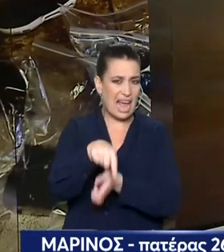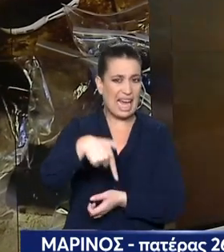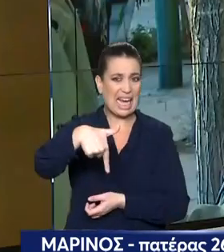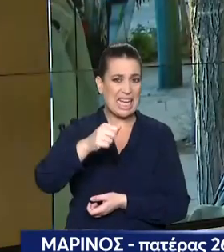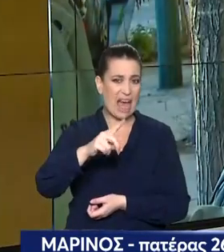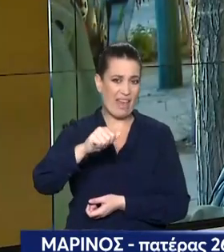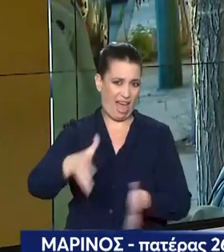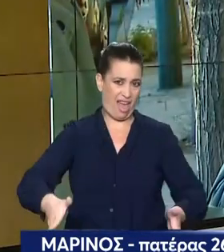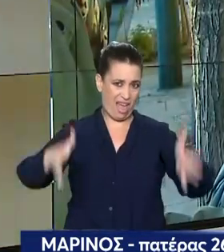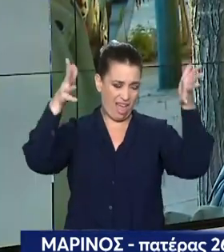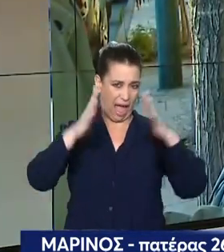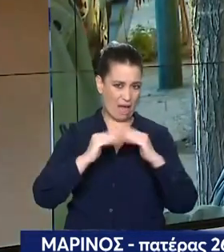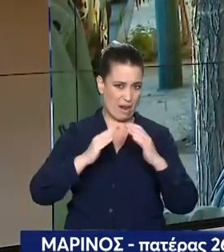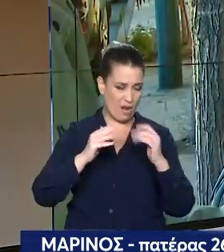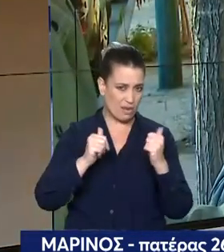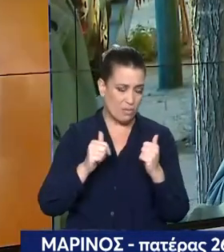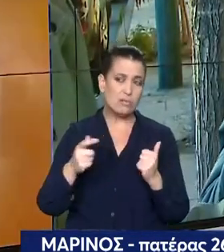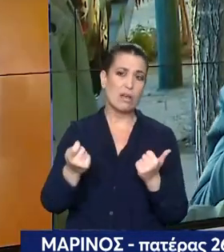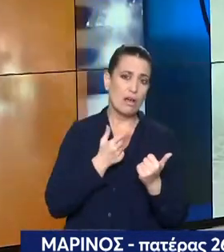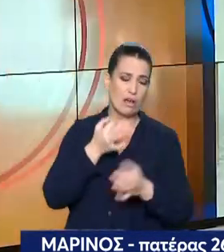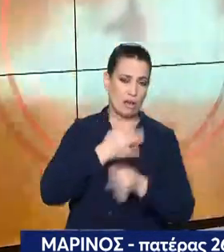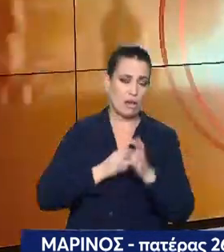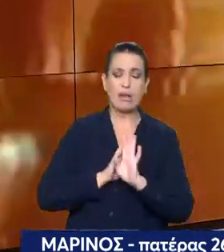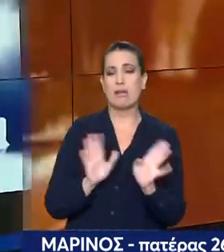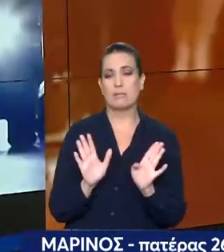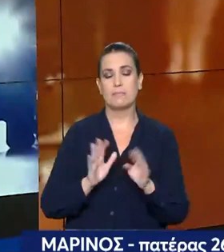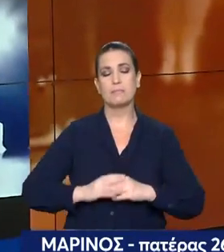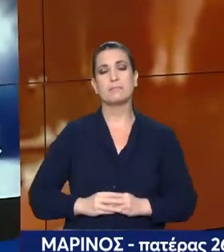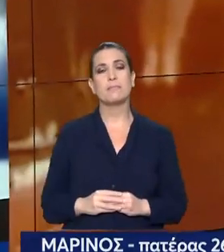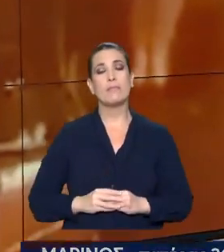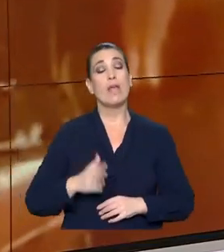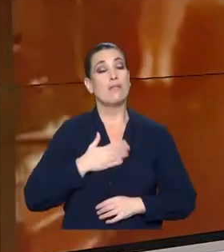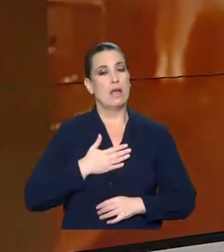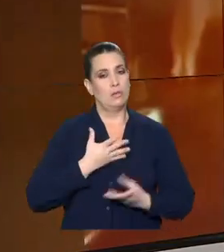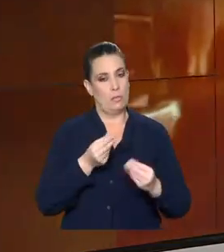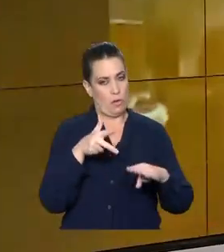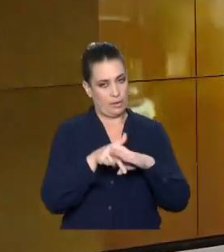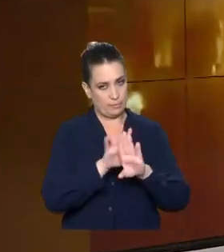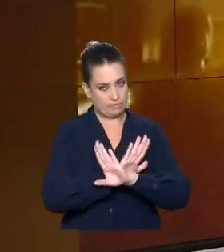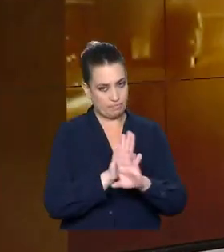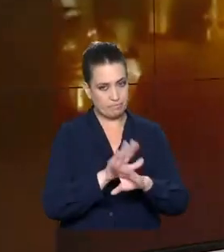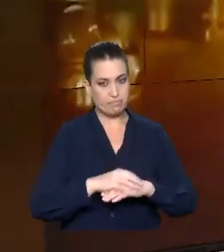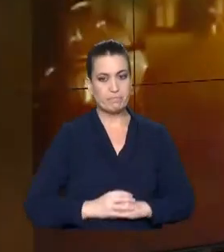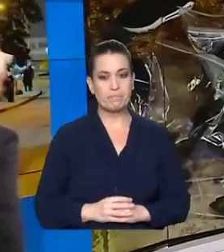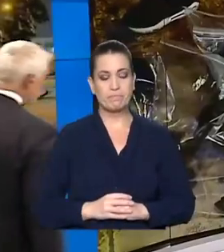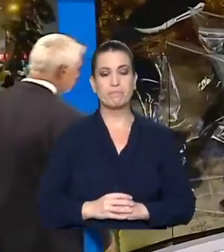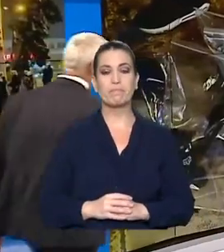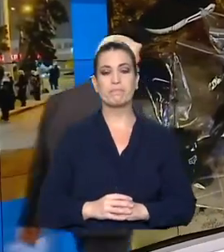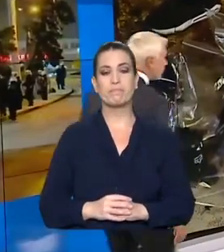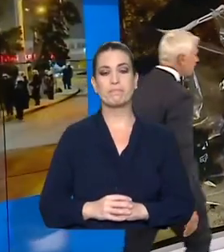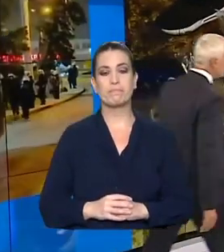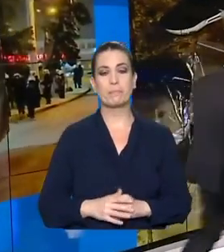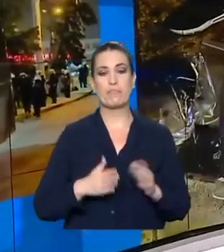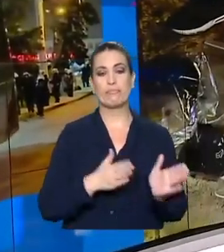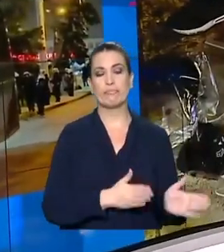Ευχαριστούμε, σας ευχαριστούμε και εσάς. Και θα έρθει τώρα ο κύριος Γιώργος Καλιακμάνης. Ξέρετε ότι ο κύριος Καλιακμάνης μας θυμάει πολλές φορές με την